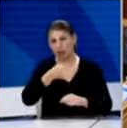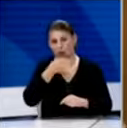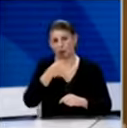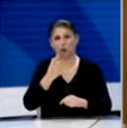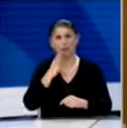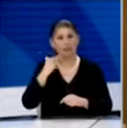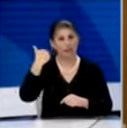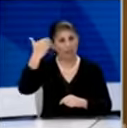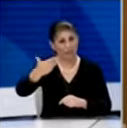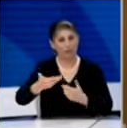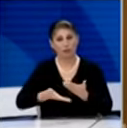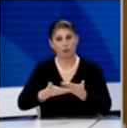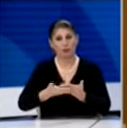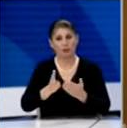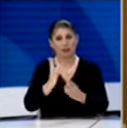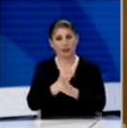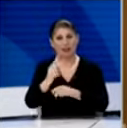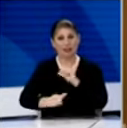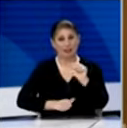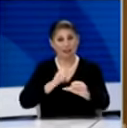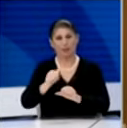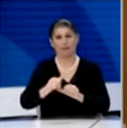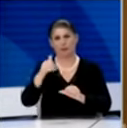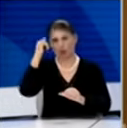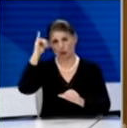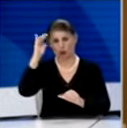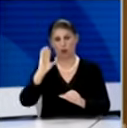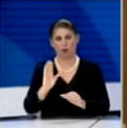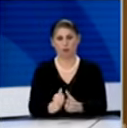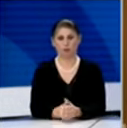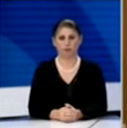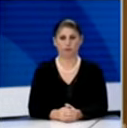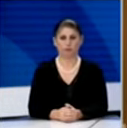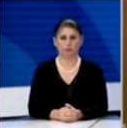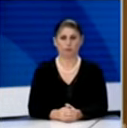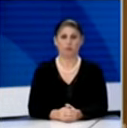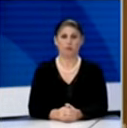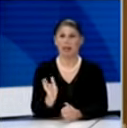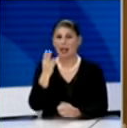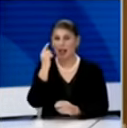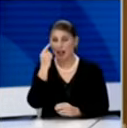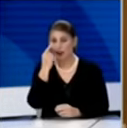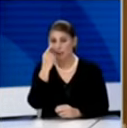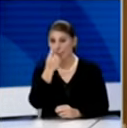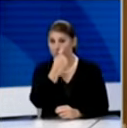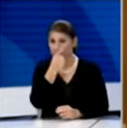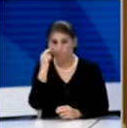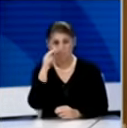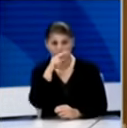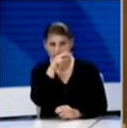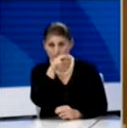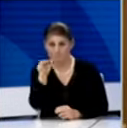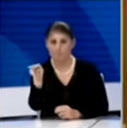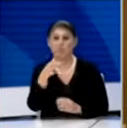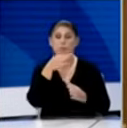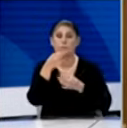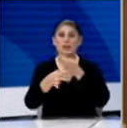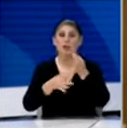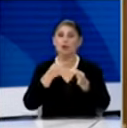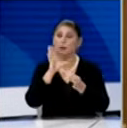ότι θα βοηθήσετε τους ανθρώπους να αντικαταστήσουν τα ζώα. Αν κοιτούσατε στα μάτια και